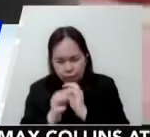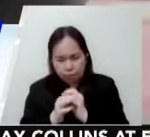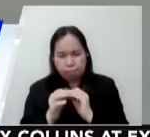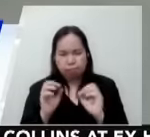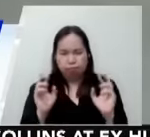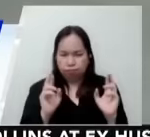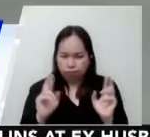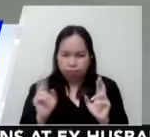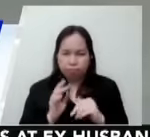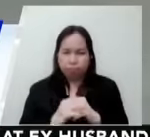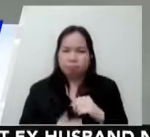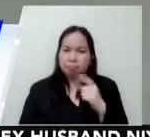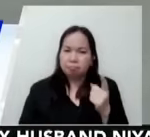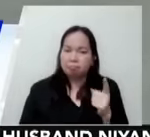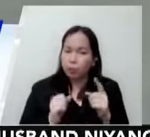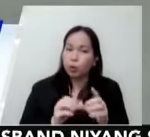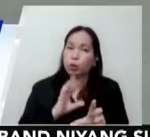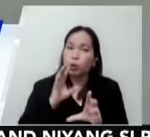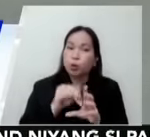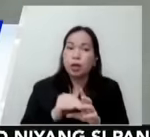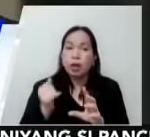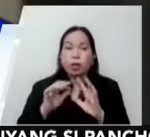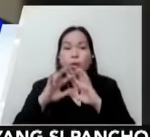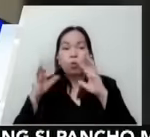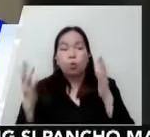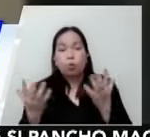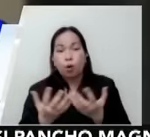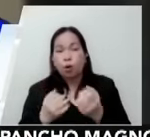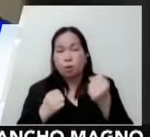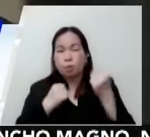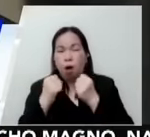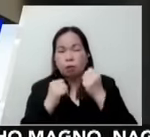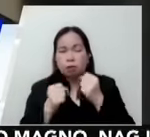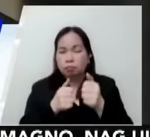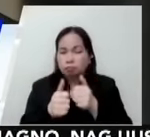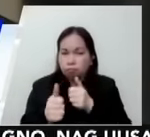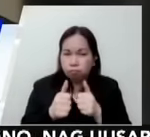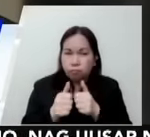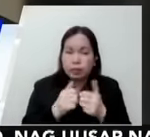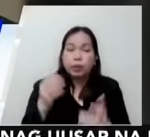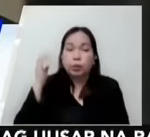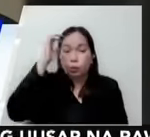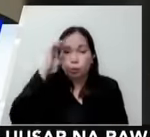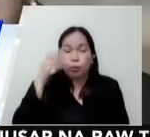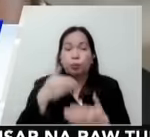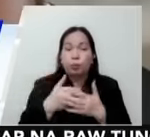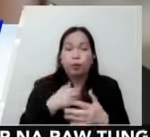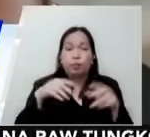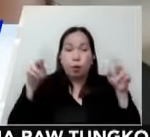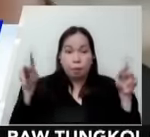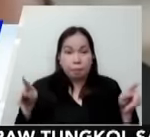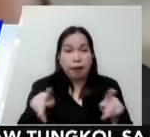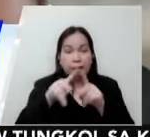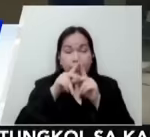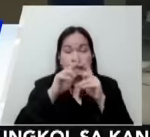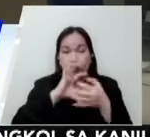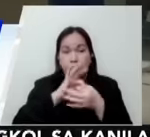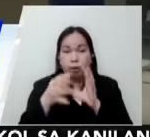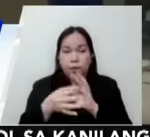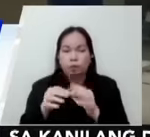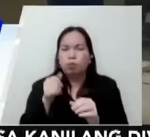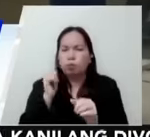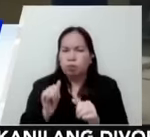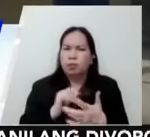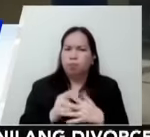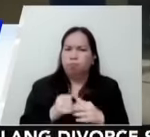sumali pa siya sa isang world boxing tournament sa Europe bago ang Paris Olympics para mapanatili ang kanyang competitive spirit